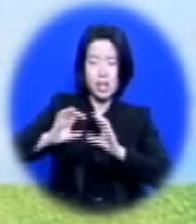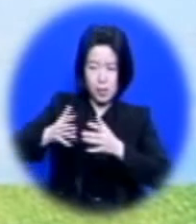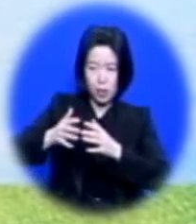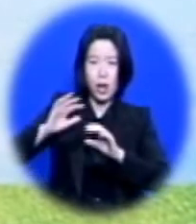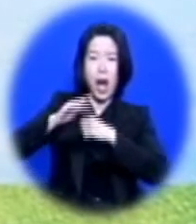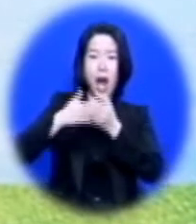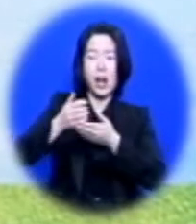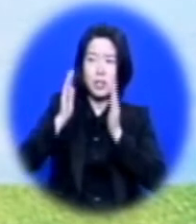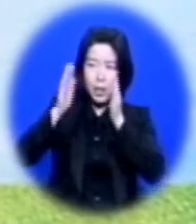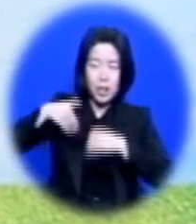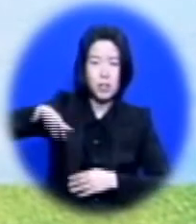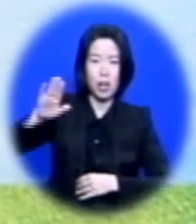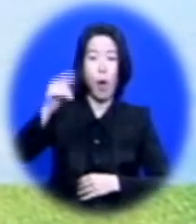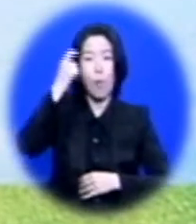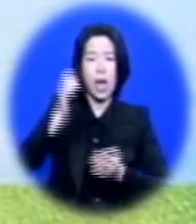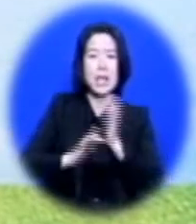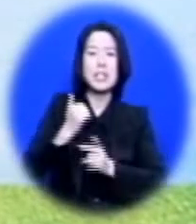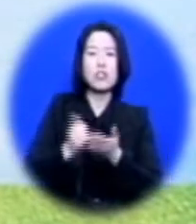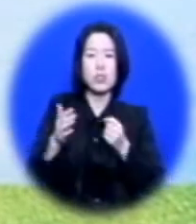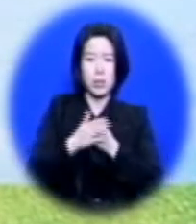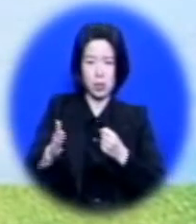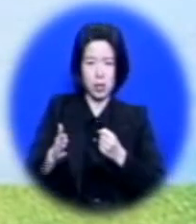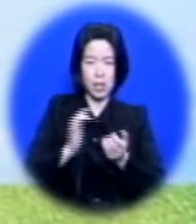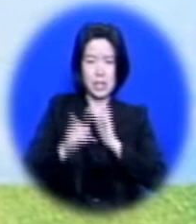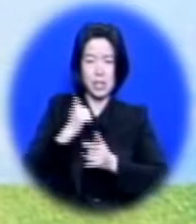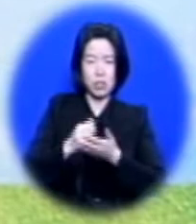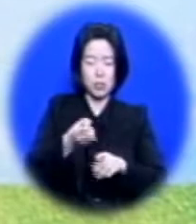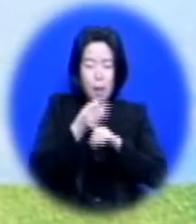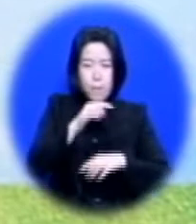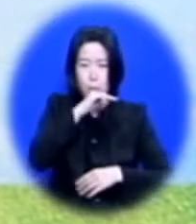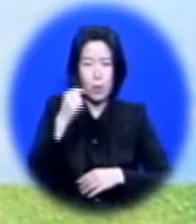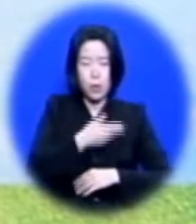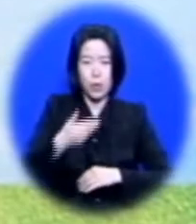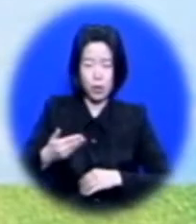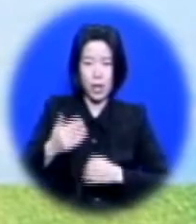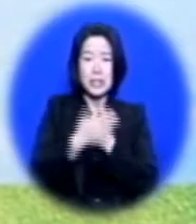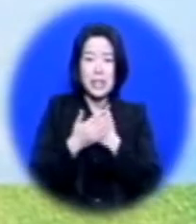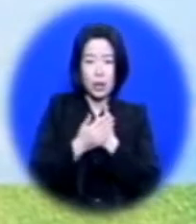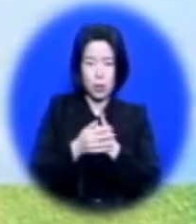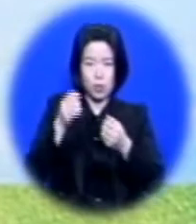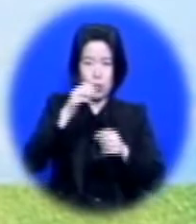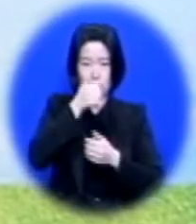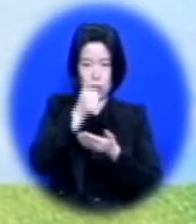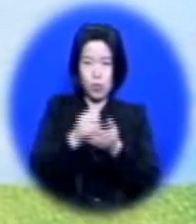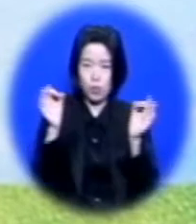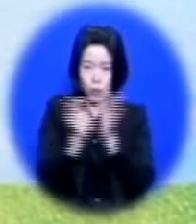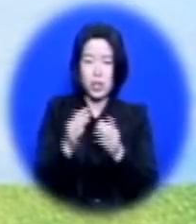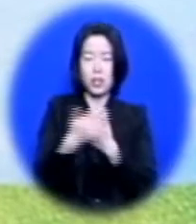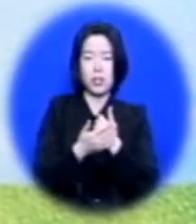있어요 예수님 때문에 예수님의 보혈의 능력으로 속주의 은혜로 여러분이